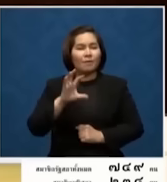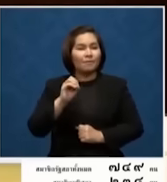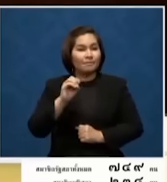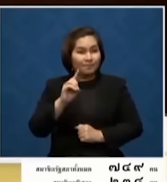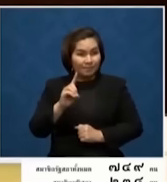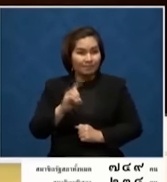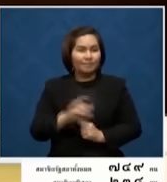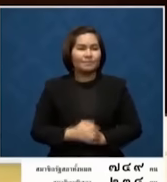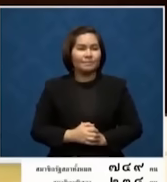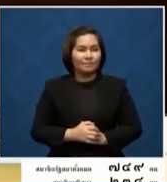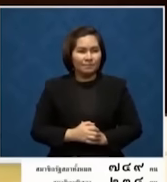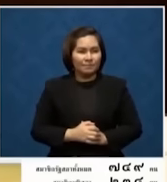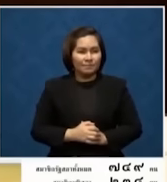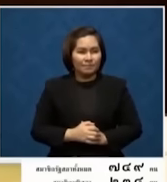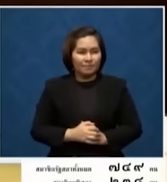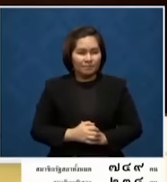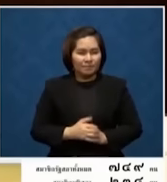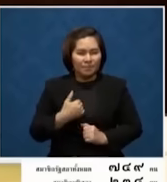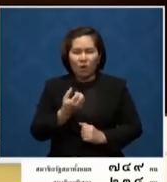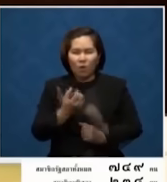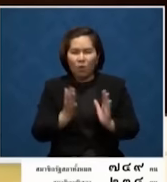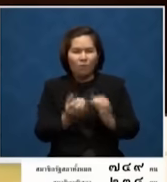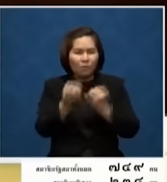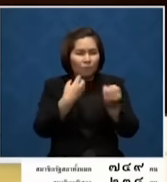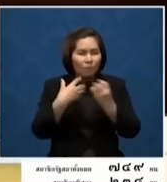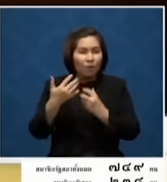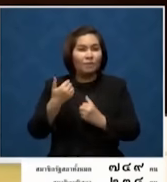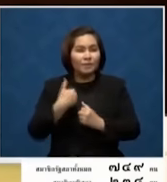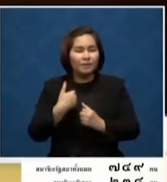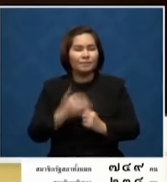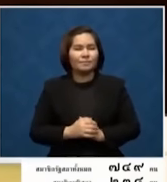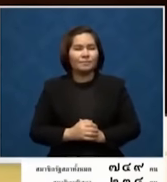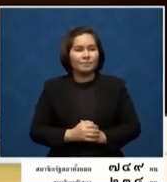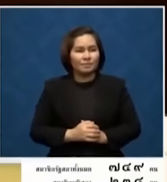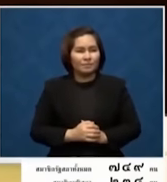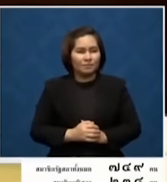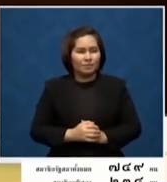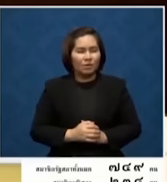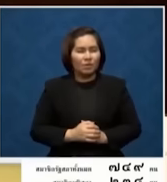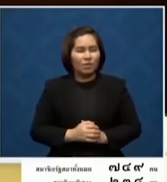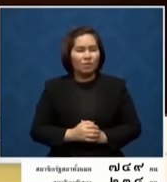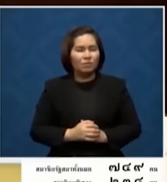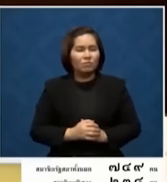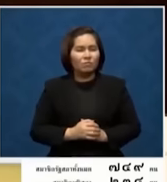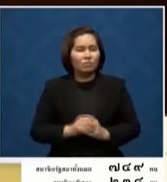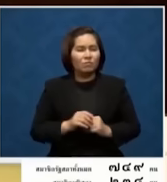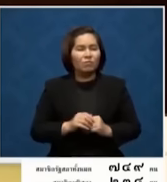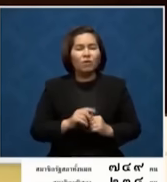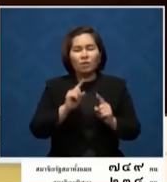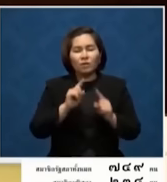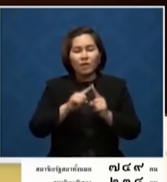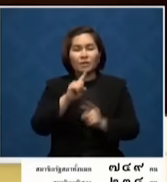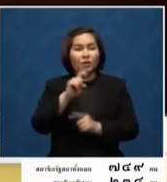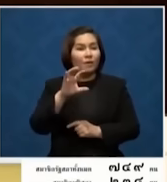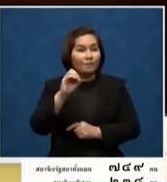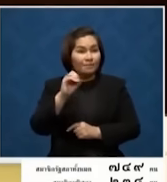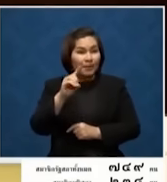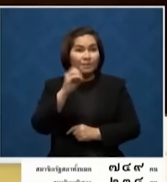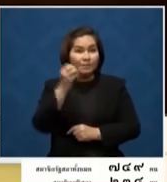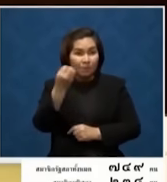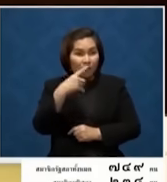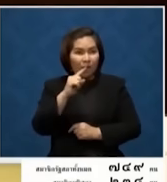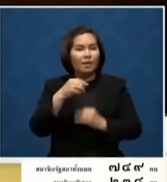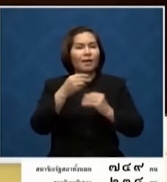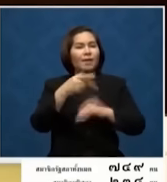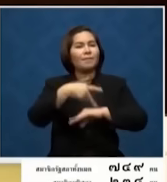องโอ้โหท่านผู้ชม นี่คือความจริงแล้วเนี่ยท่านวันนอนะเมื่อวานนี้ที่ท่านประชุมวิป3ฝ่ายท่านรู้แล้วว่า